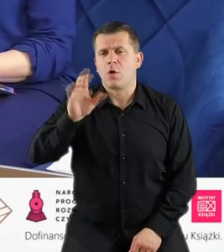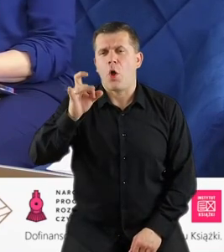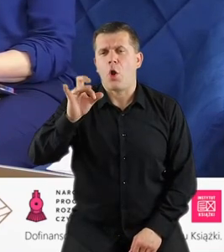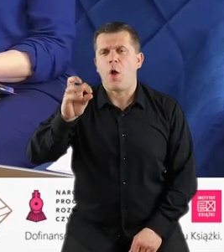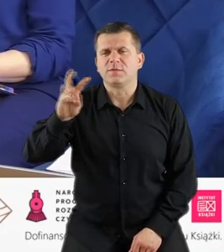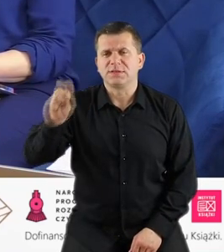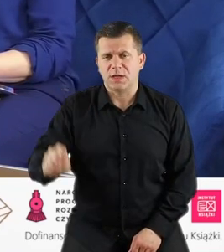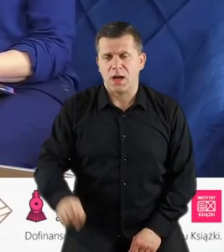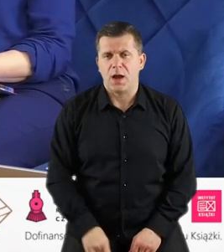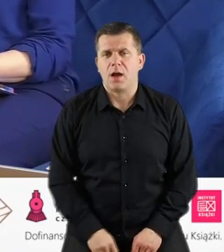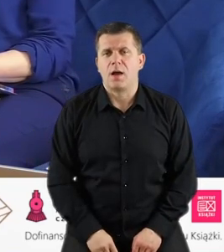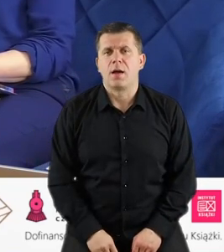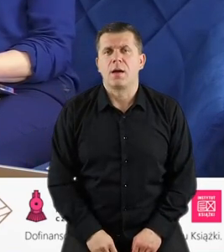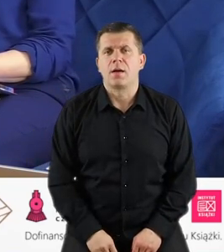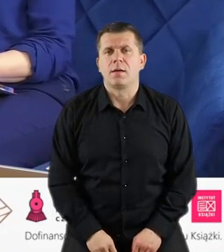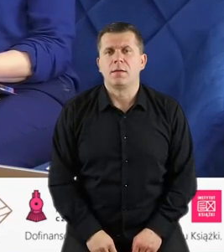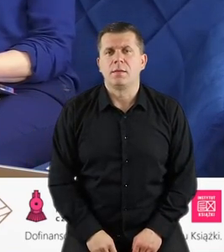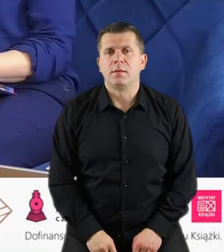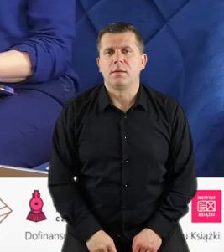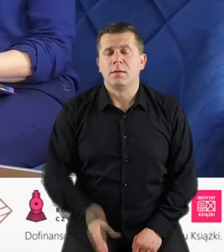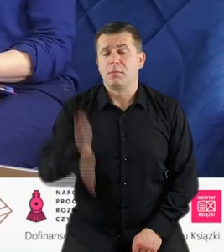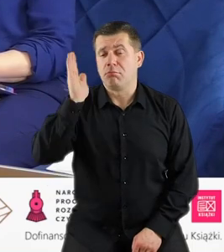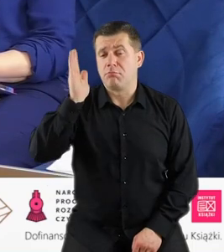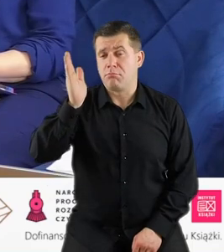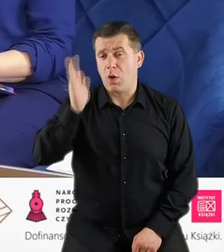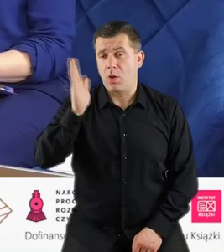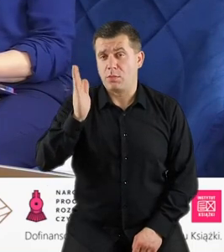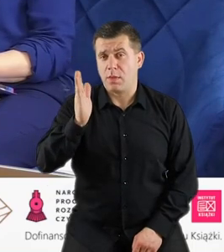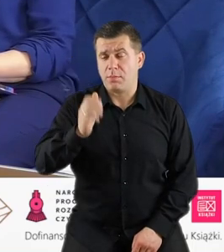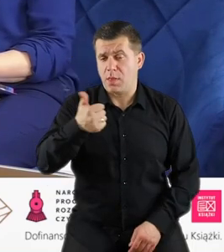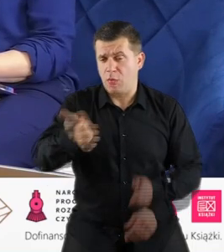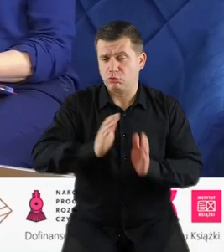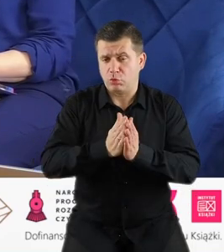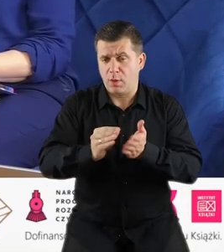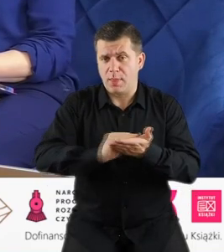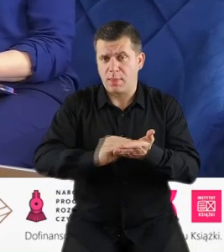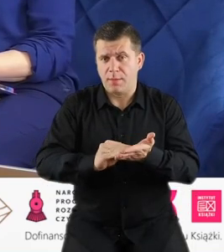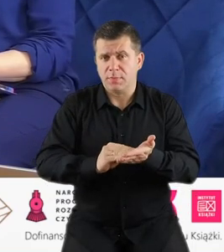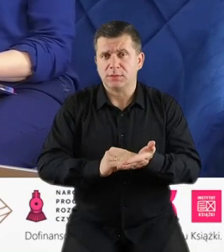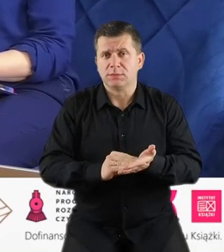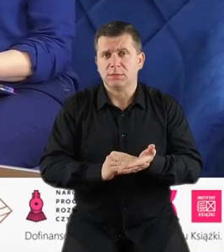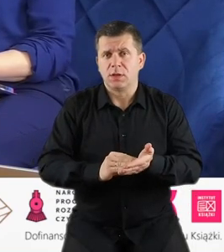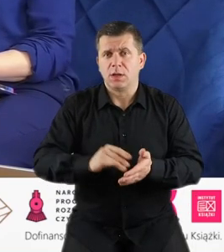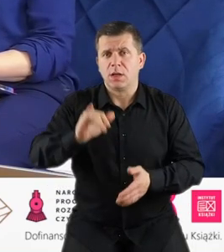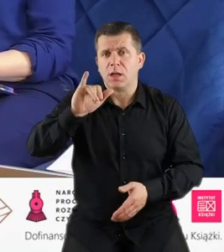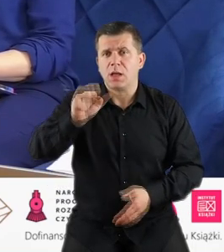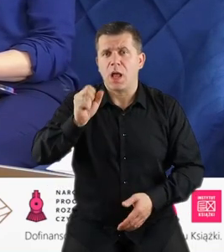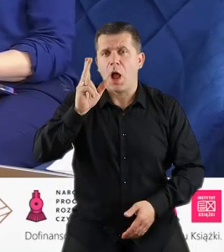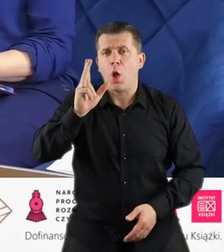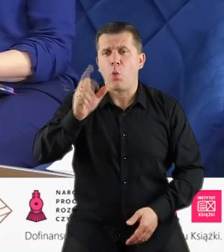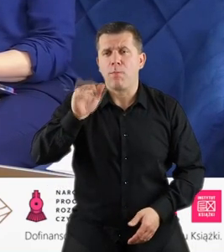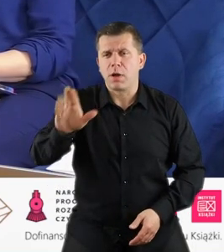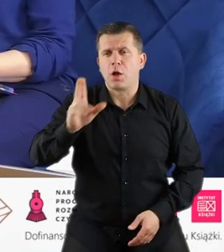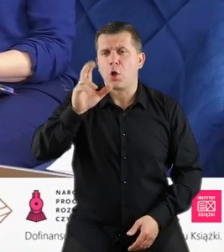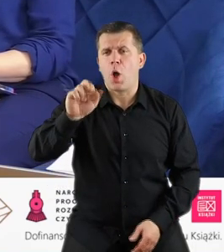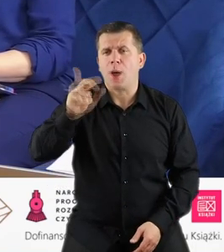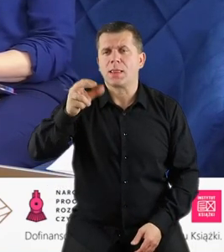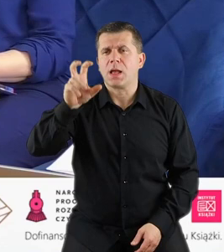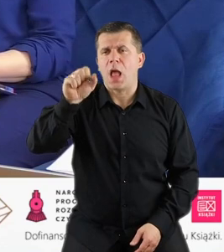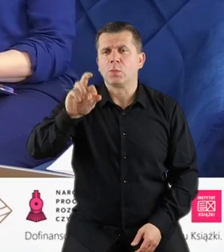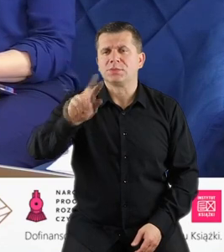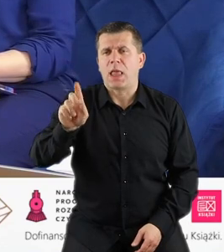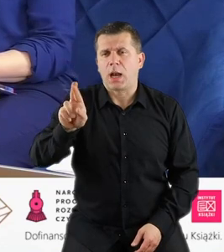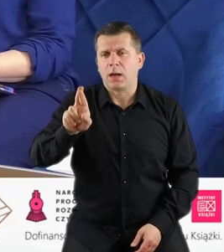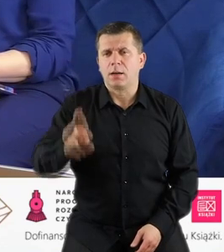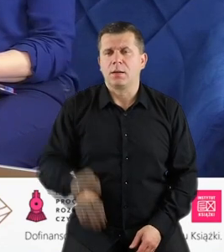Kołakowska, a potem jedną książeczkę napisał Jakub Kornhauser. Wiem, że